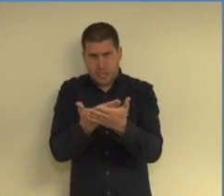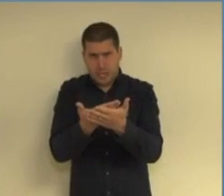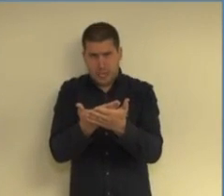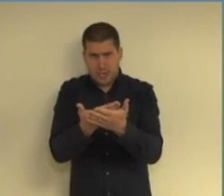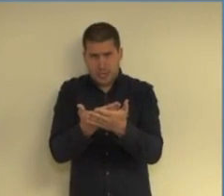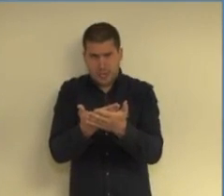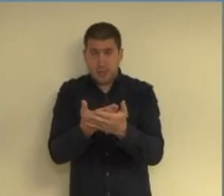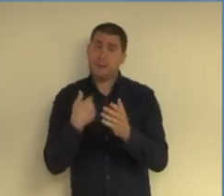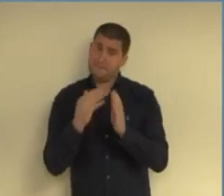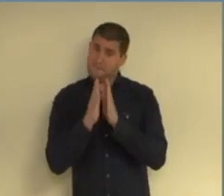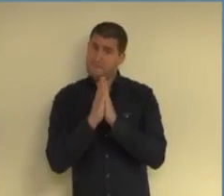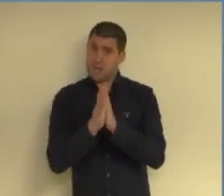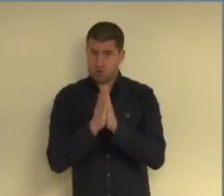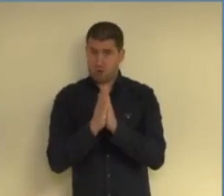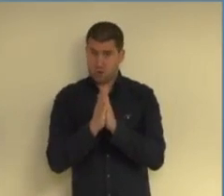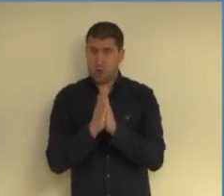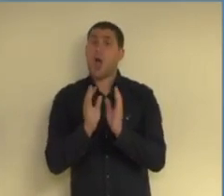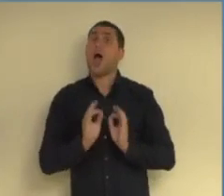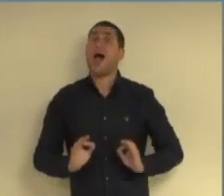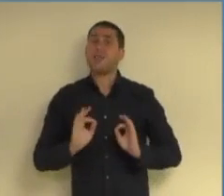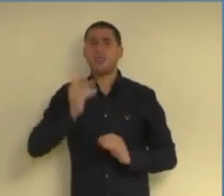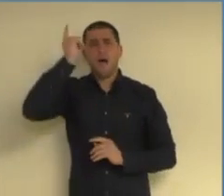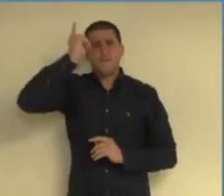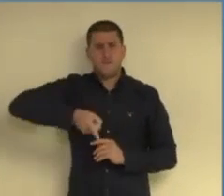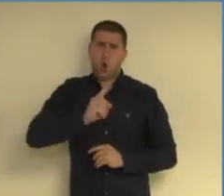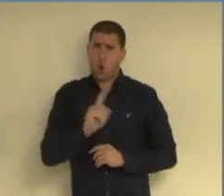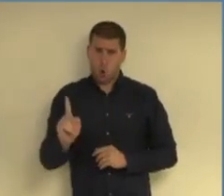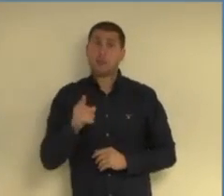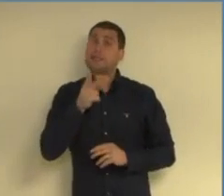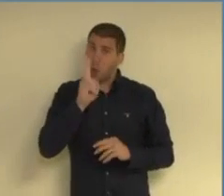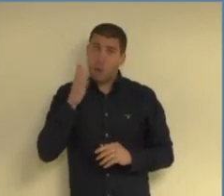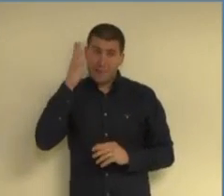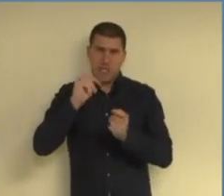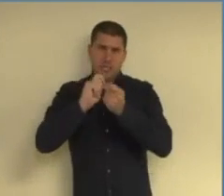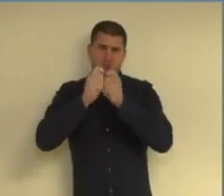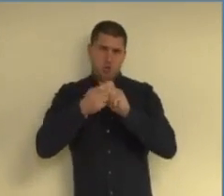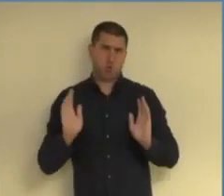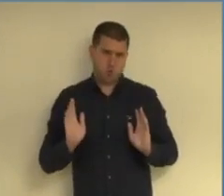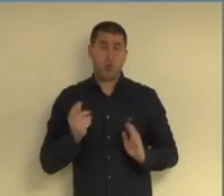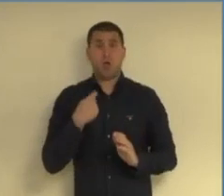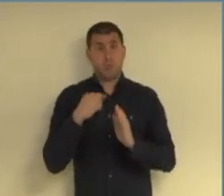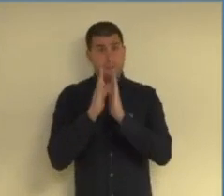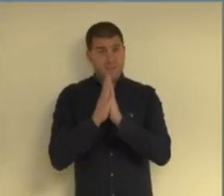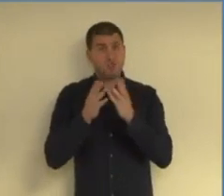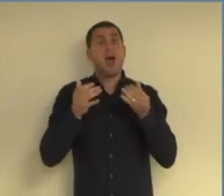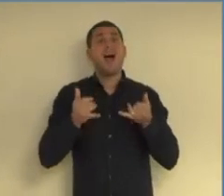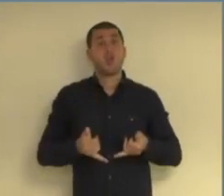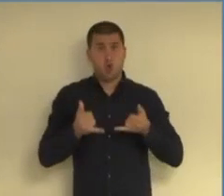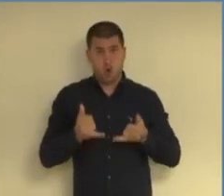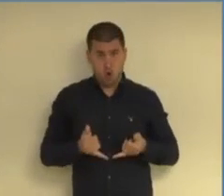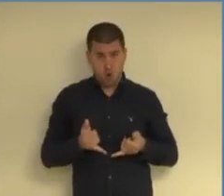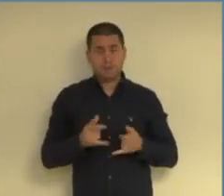כבקשה, עדיין לא כהנחיה. וזה יכול להשתנות. מה שאני מבקש מכם היום